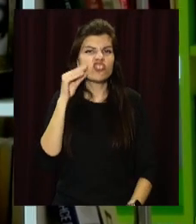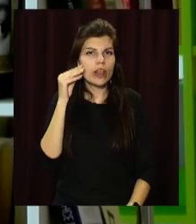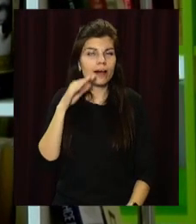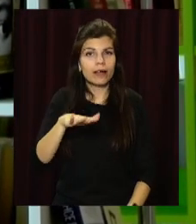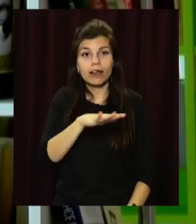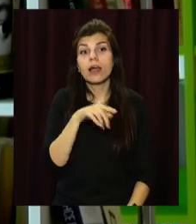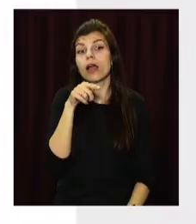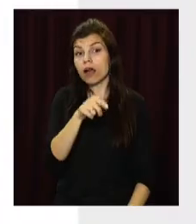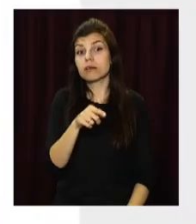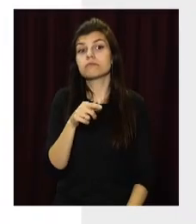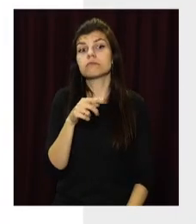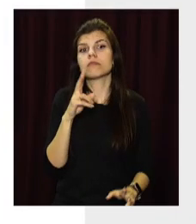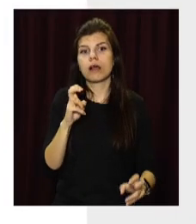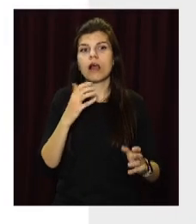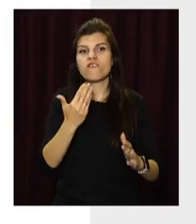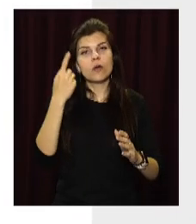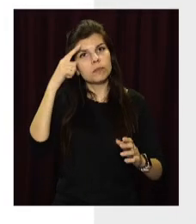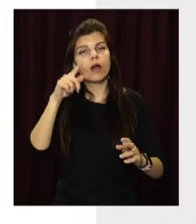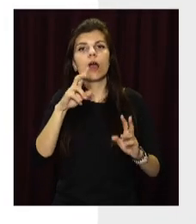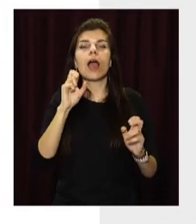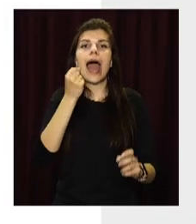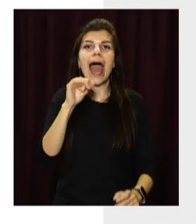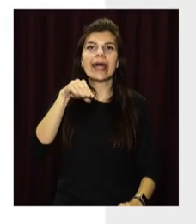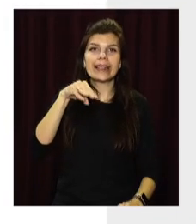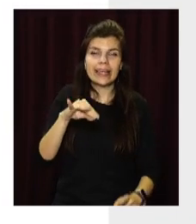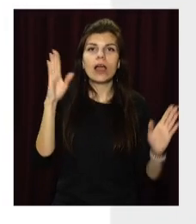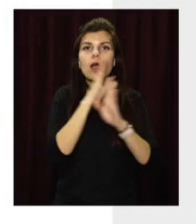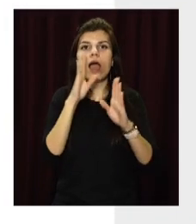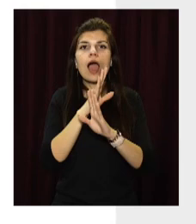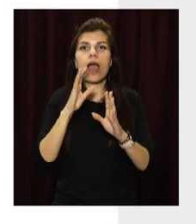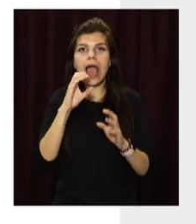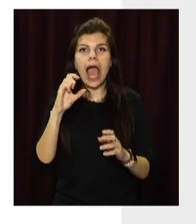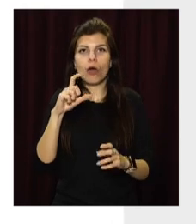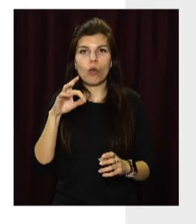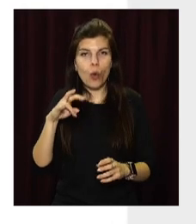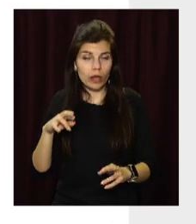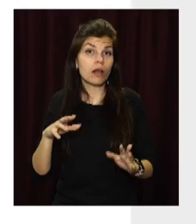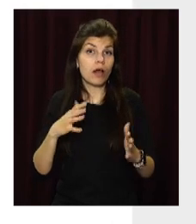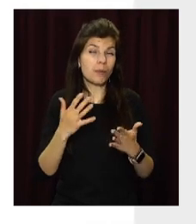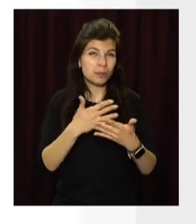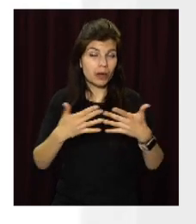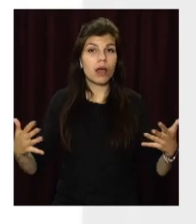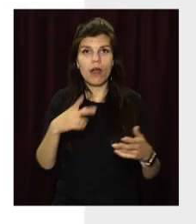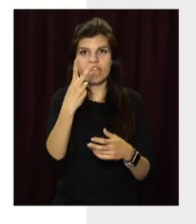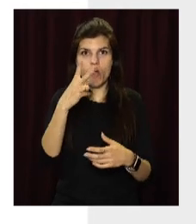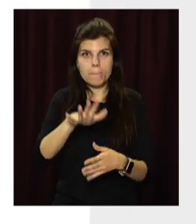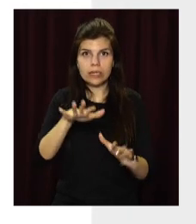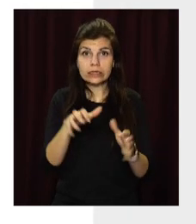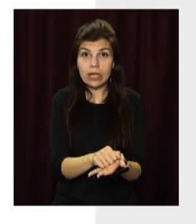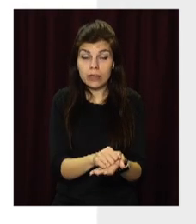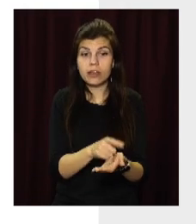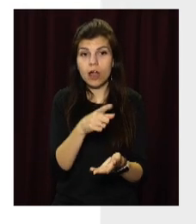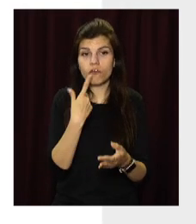Її проєкти в категоріях «Екологія», «IT та культура», а також «Інфраструктура» посіли 2-е місце. Автори зазначають, бюджет